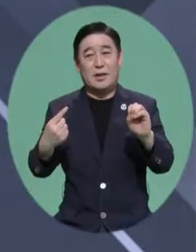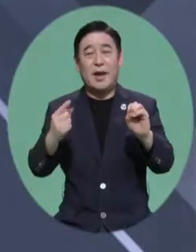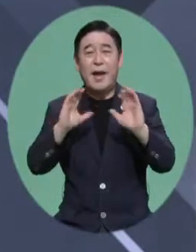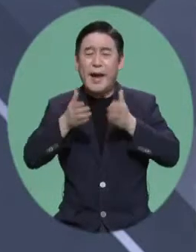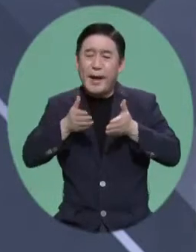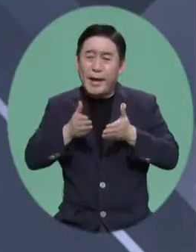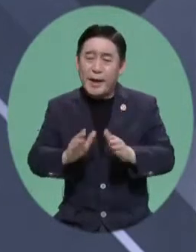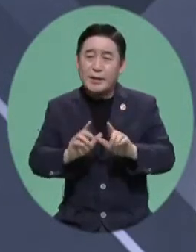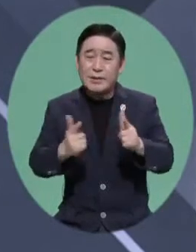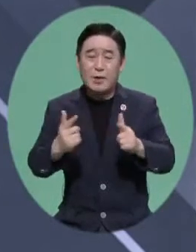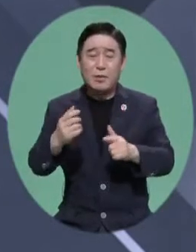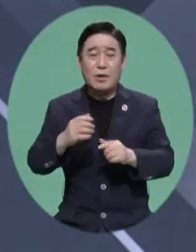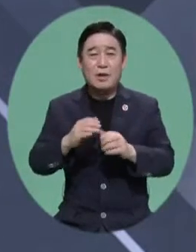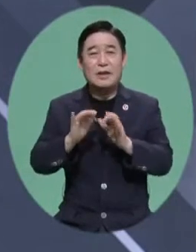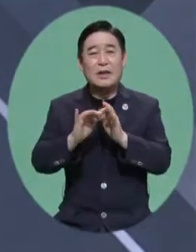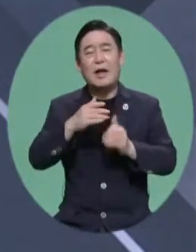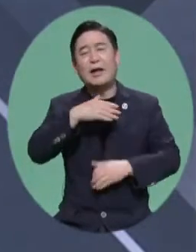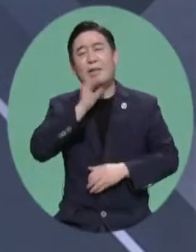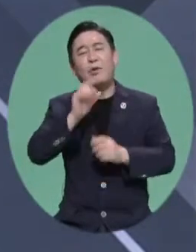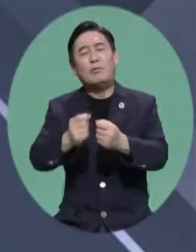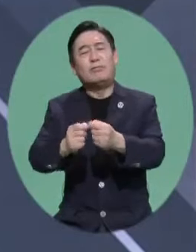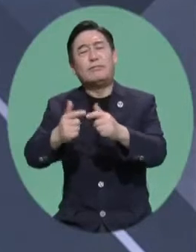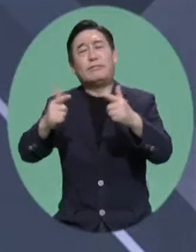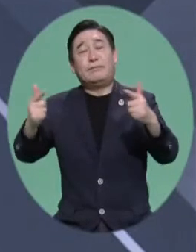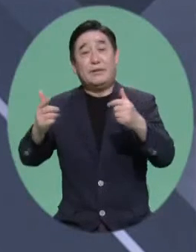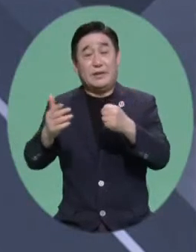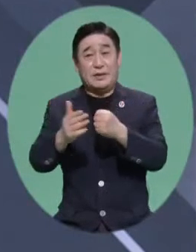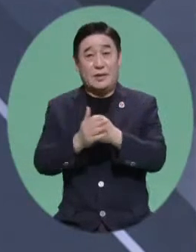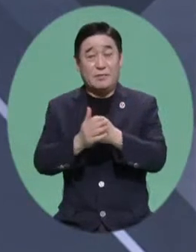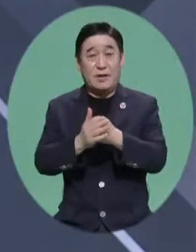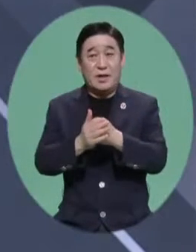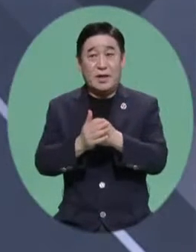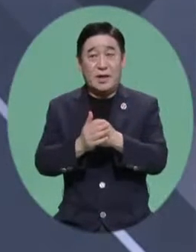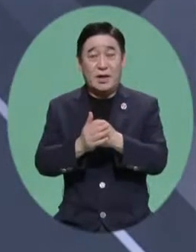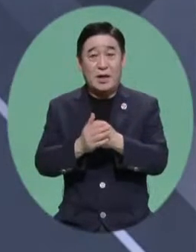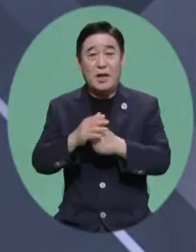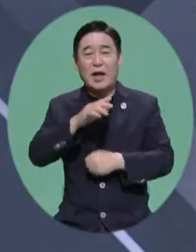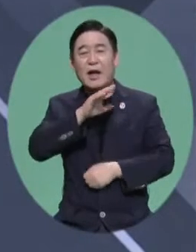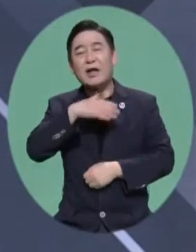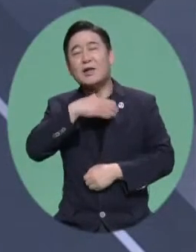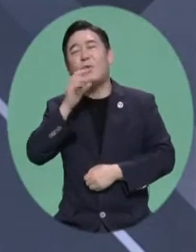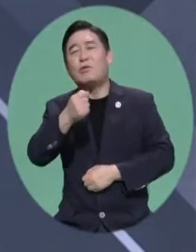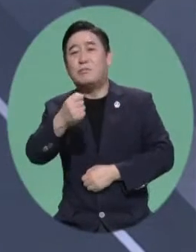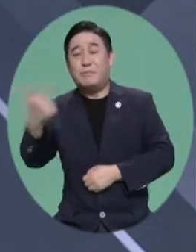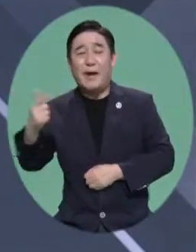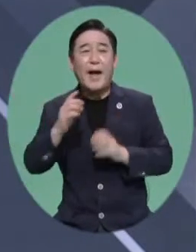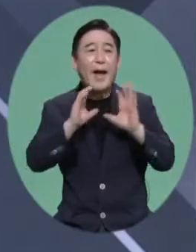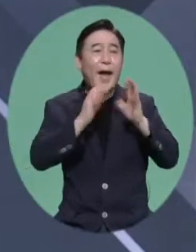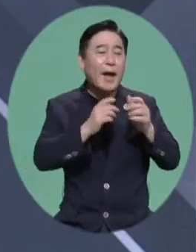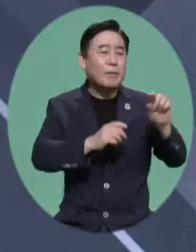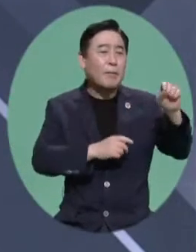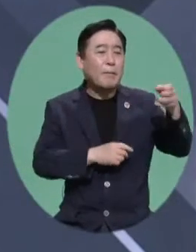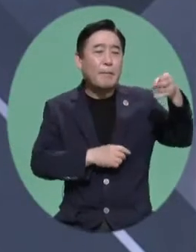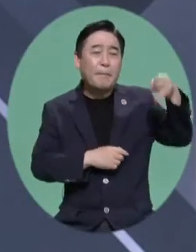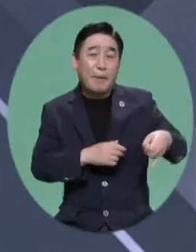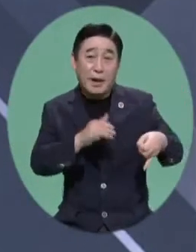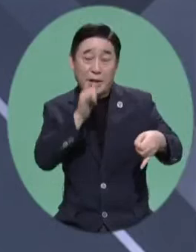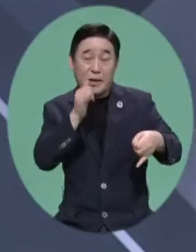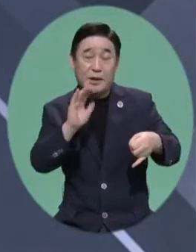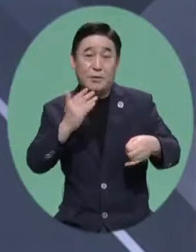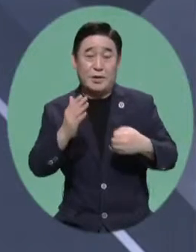저출산 고령화로 인구 구조가 이 역삼각형 가분수 형태가 되며 는